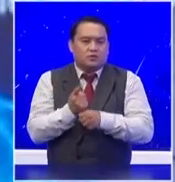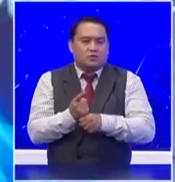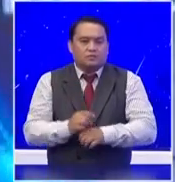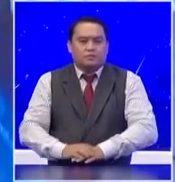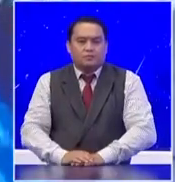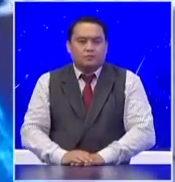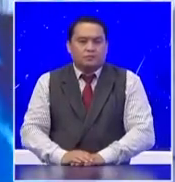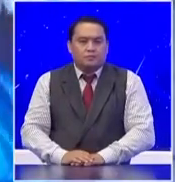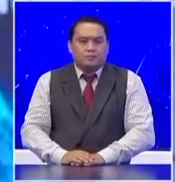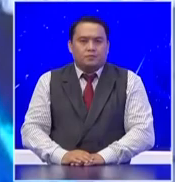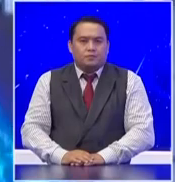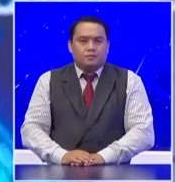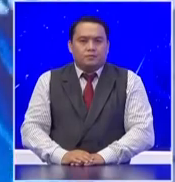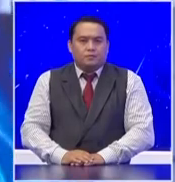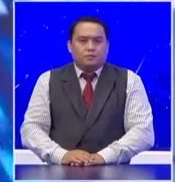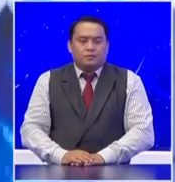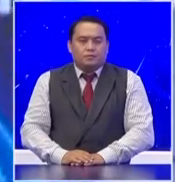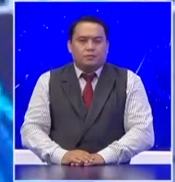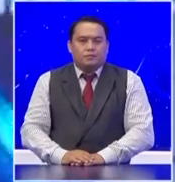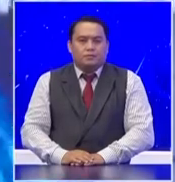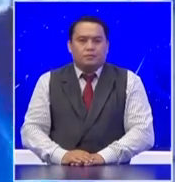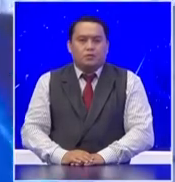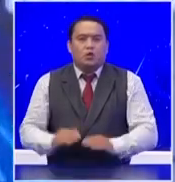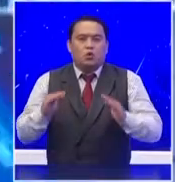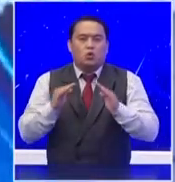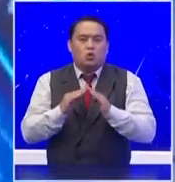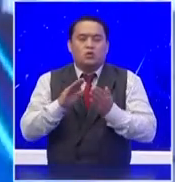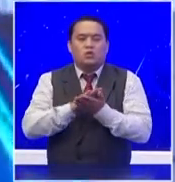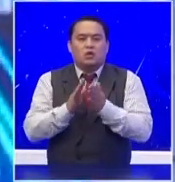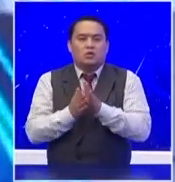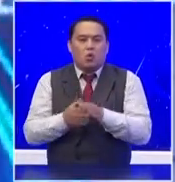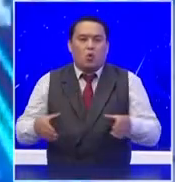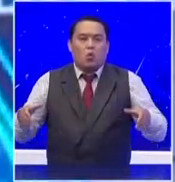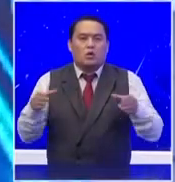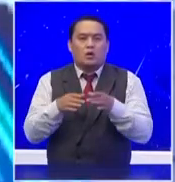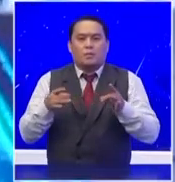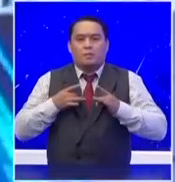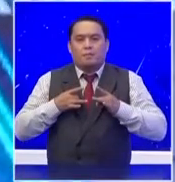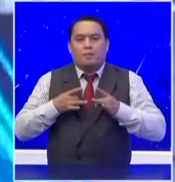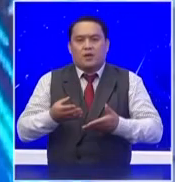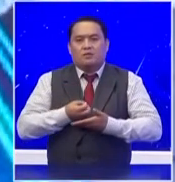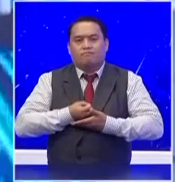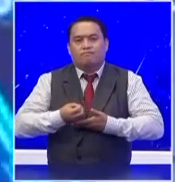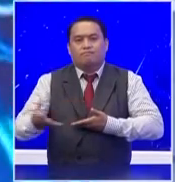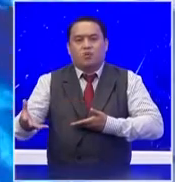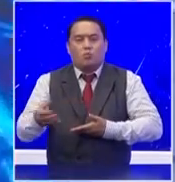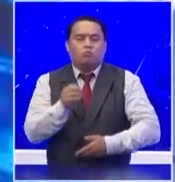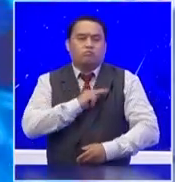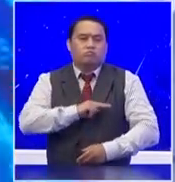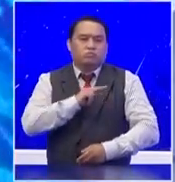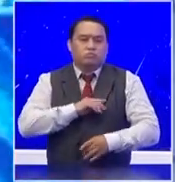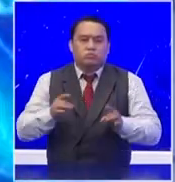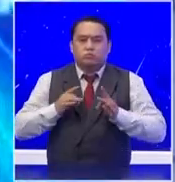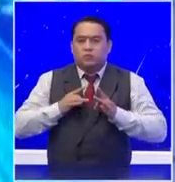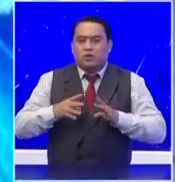Праздничные мероприятия, значит, Өкінішке қарай тіпті үй жағдайында азаматтар көптеп жиналып, мерекелік бата оқу жиындарын өткізіп келеді. Әзірге